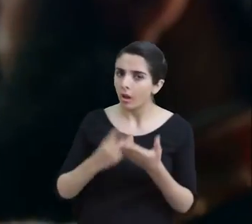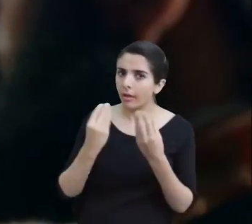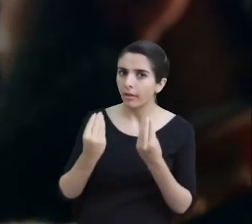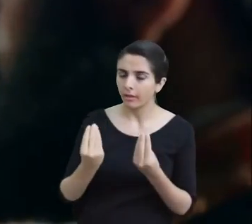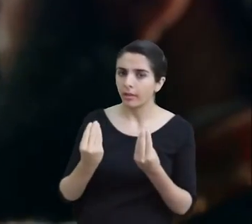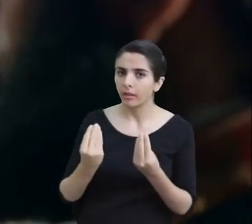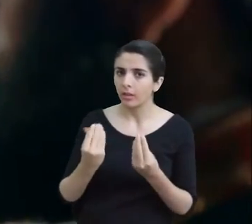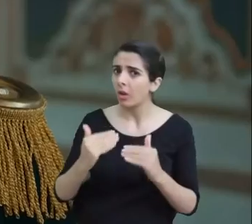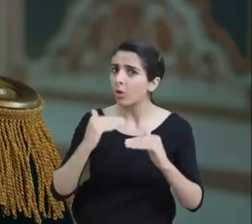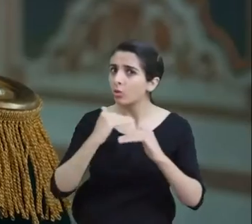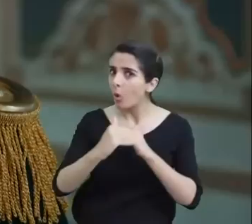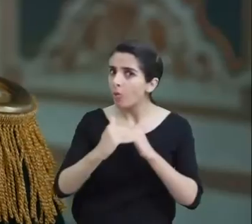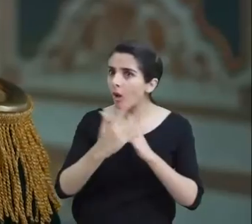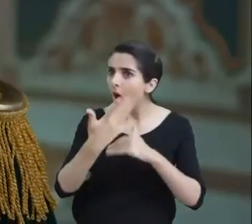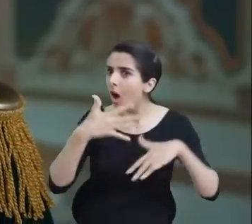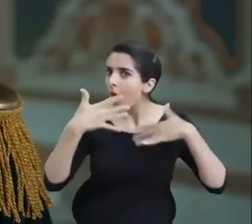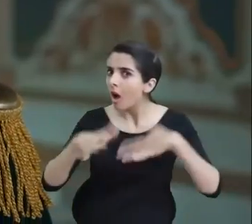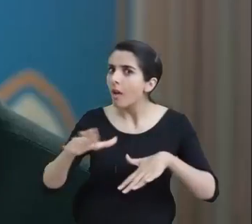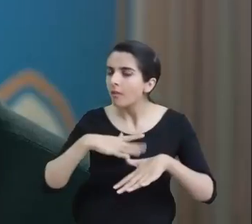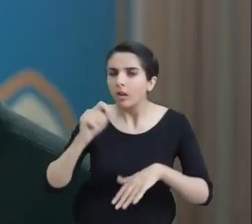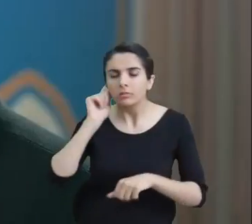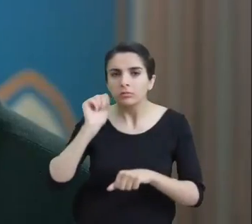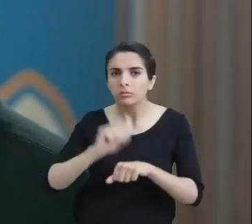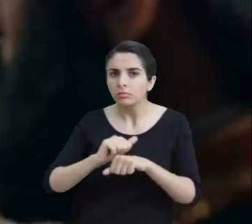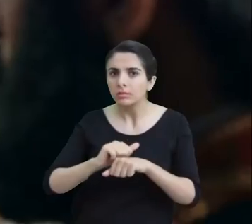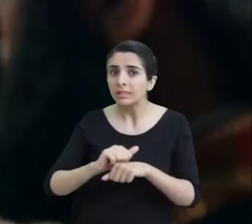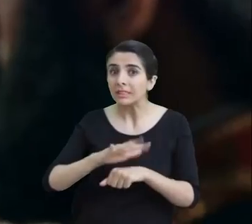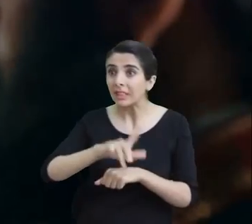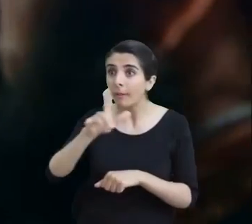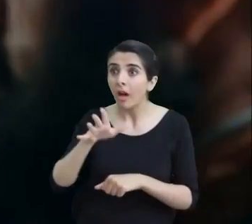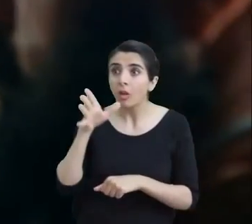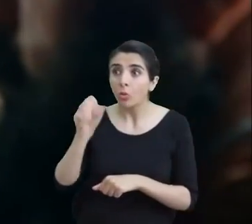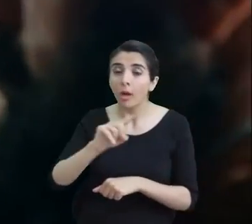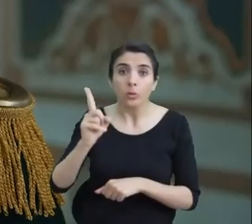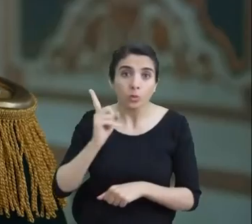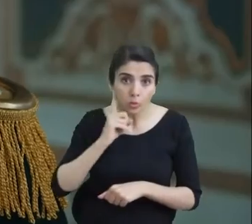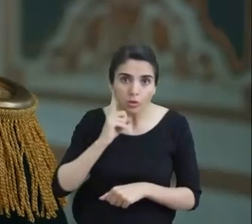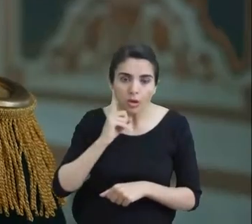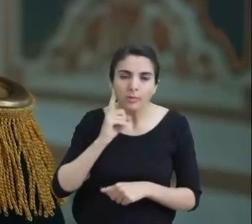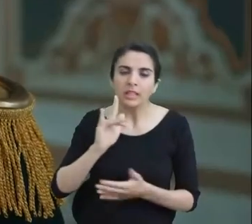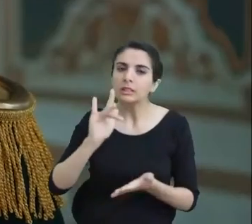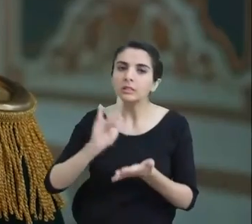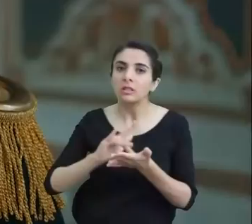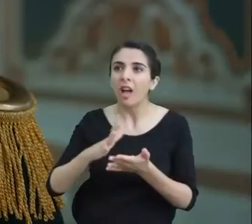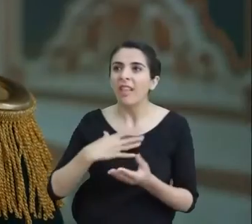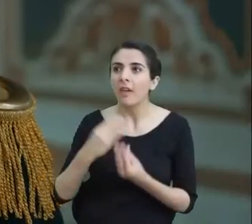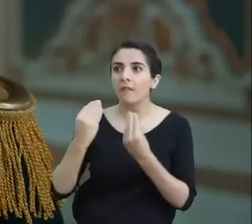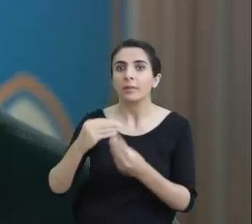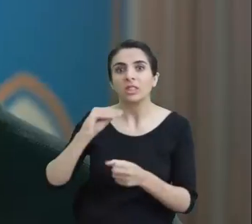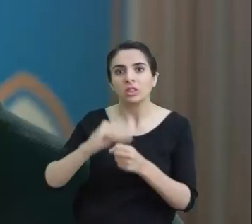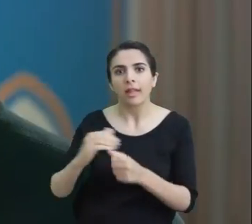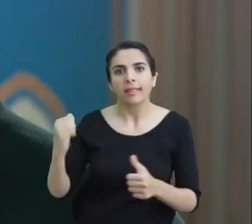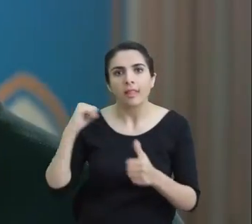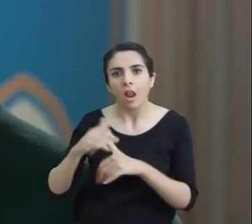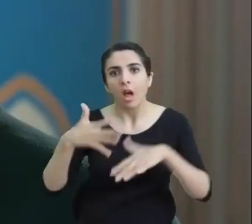karardır sultanım. Halk zaten istim üzerinde. Maazallah hırsızın yakalandığını duyarlarsa onun cezasını kendileri vermek